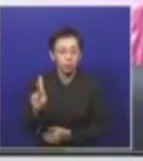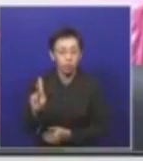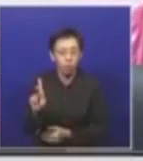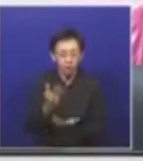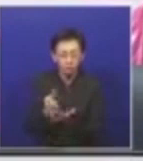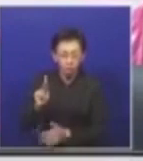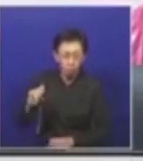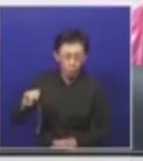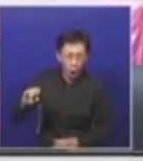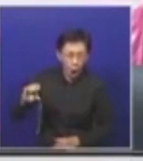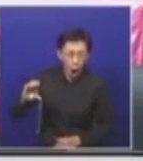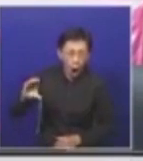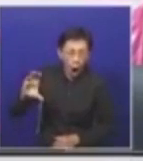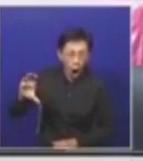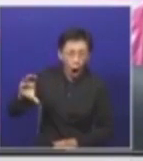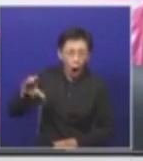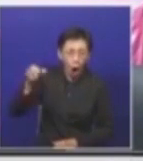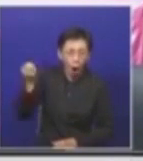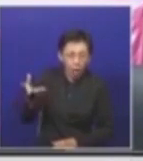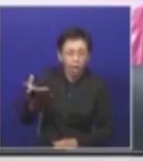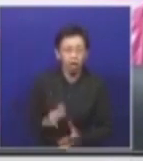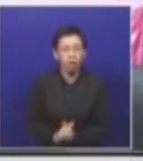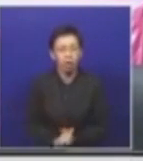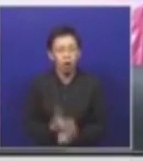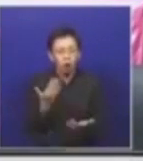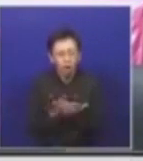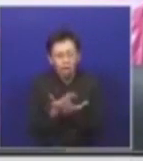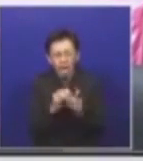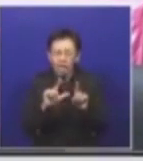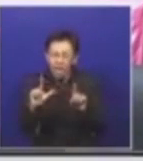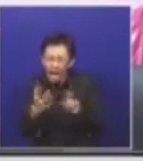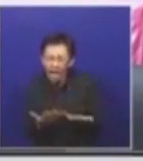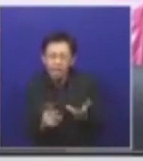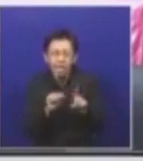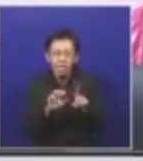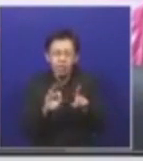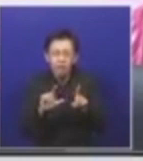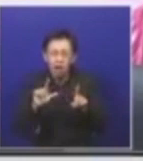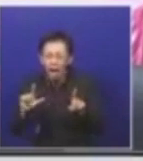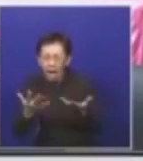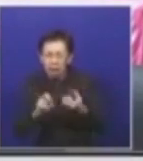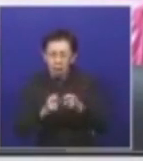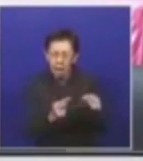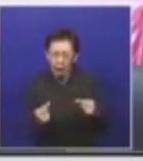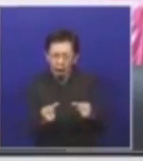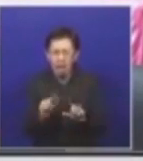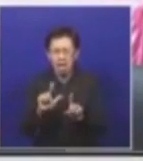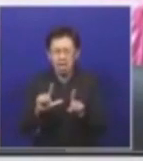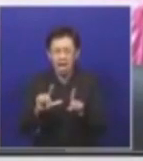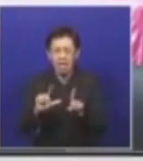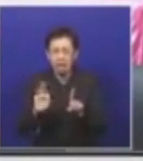แล้วกู้มากที่สุดเป็นประวัติการบางคนก็บอกล้านบางคนก็1.9 ล้านแล้วก็มาแย้งกันว่าไม่ใช่